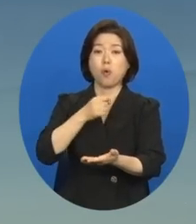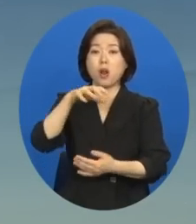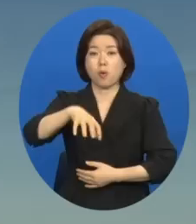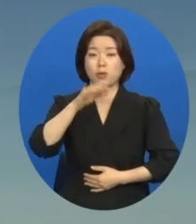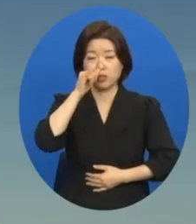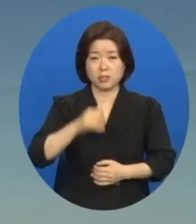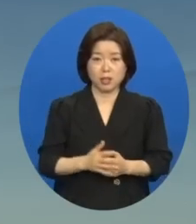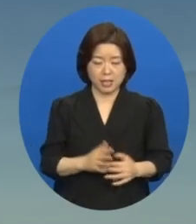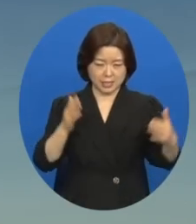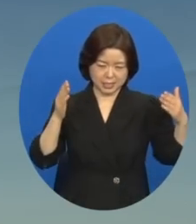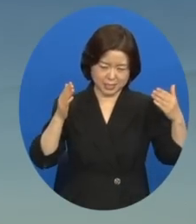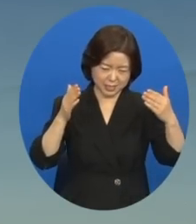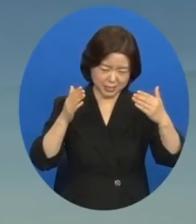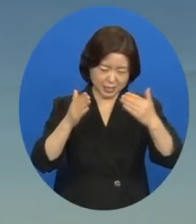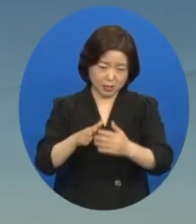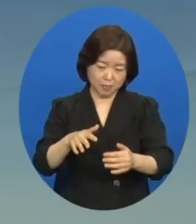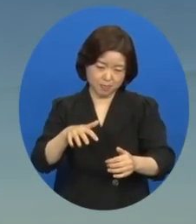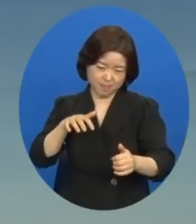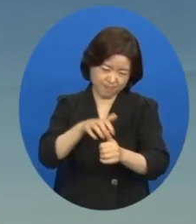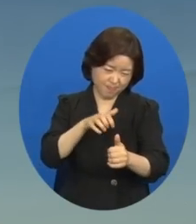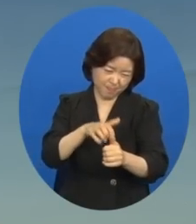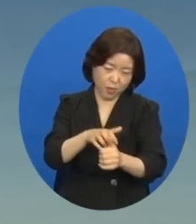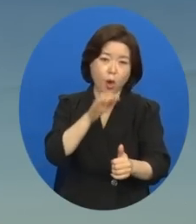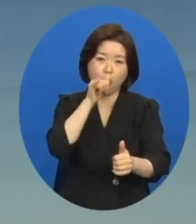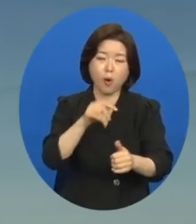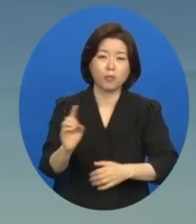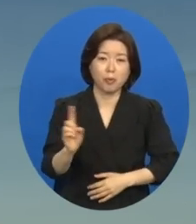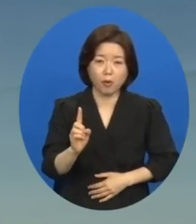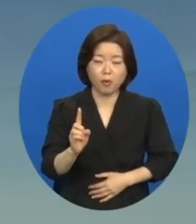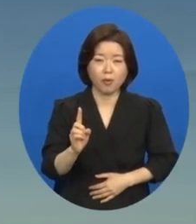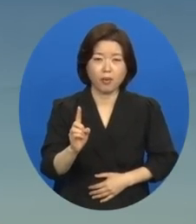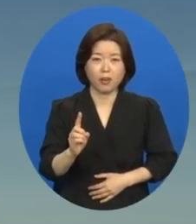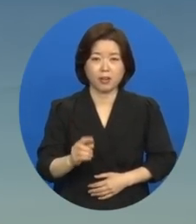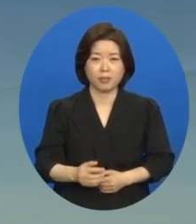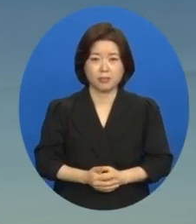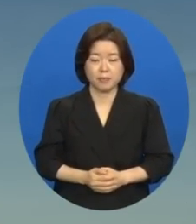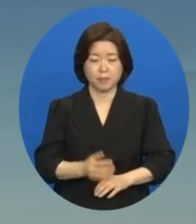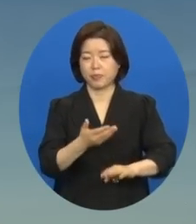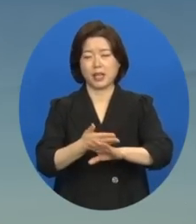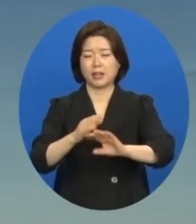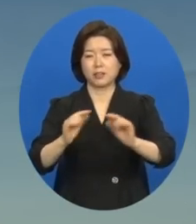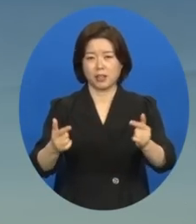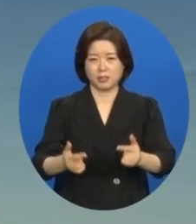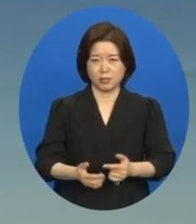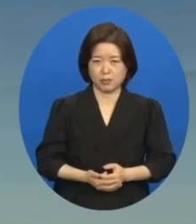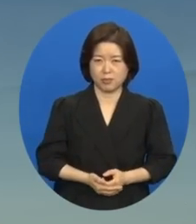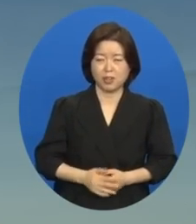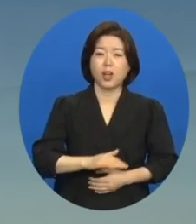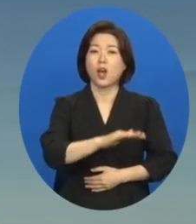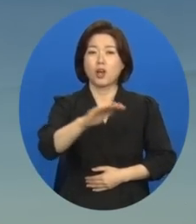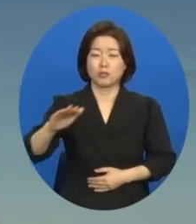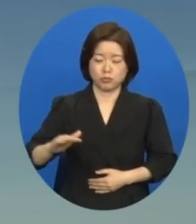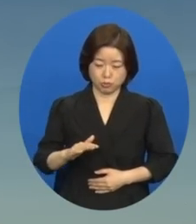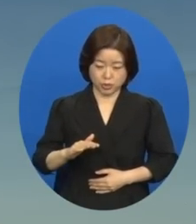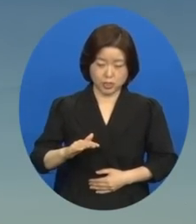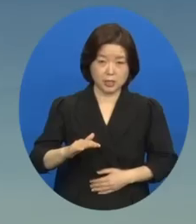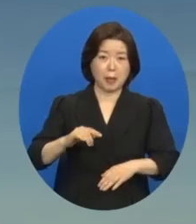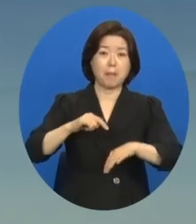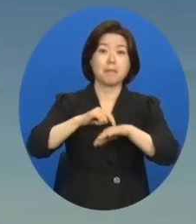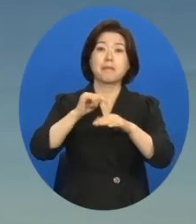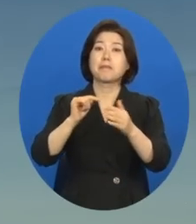그들이 집중적인 공격을 가하는 곳이 있어요. 그것은 다른 곳이 아니라 우리의